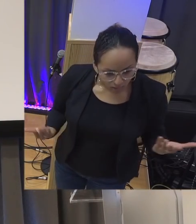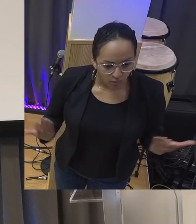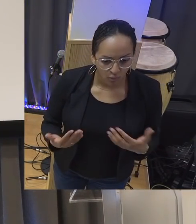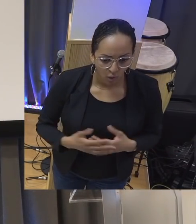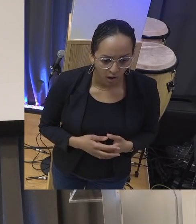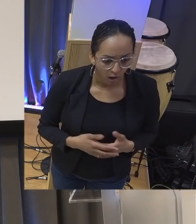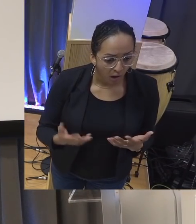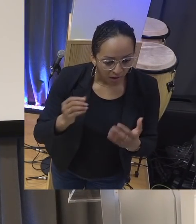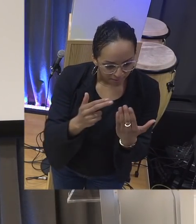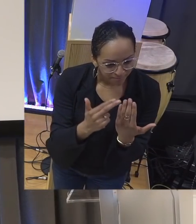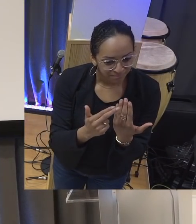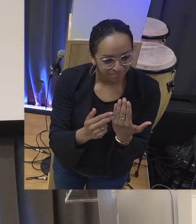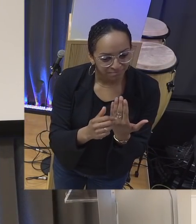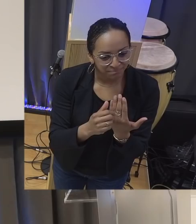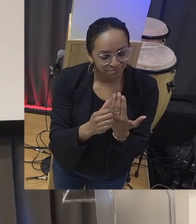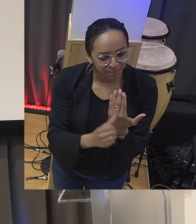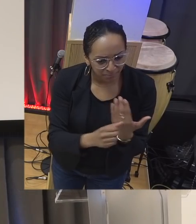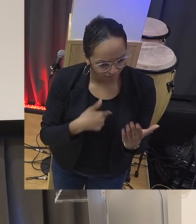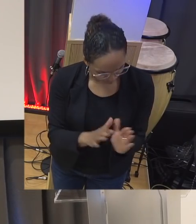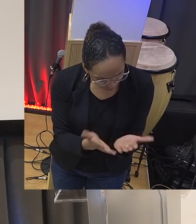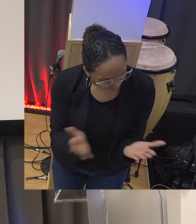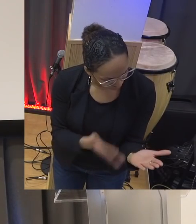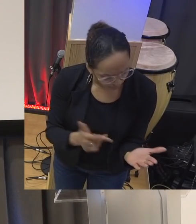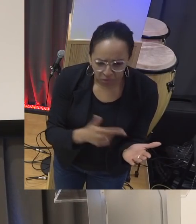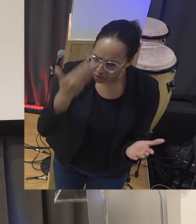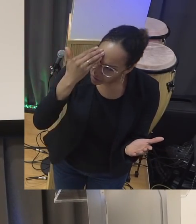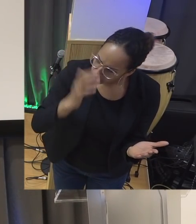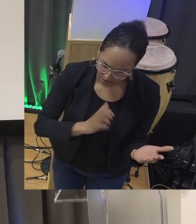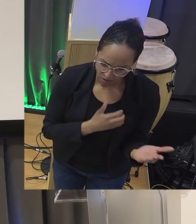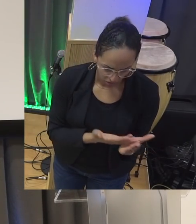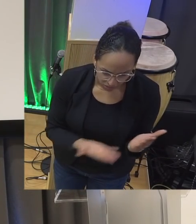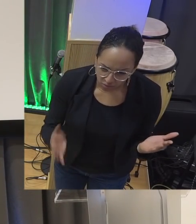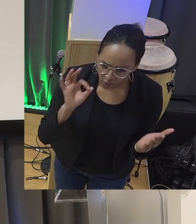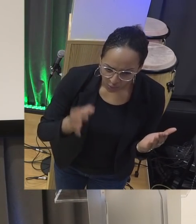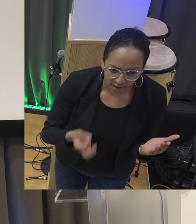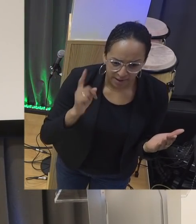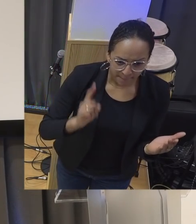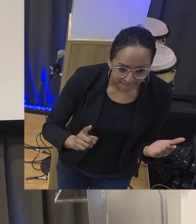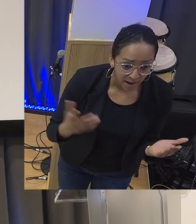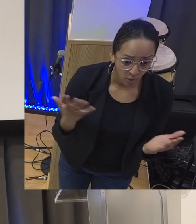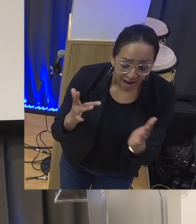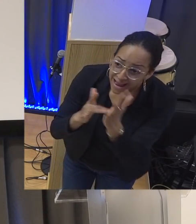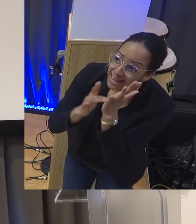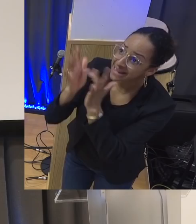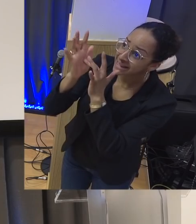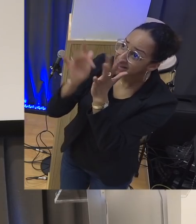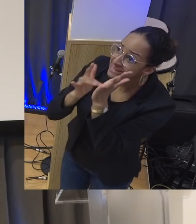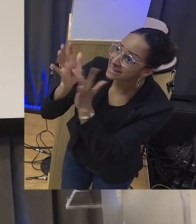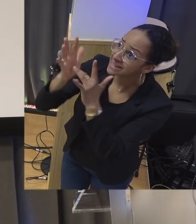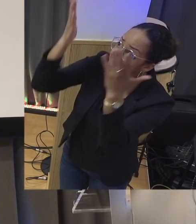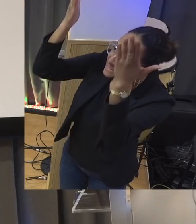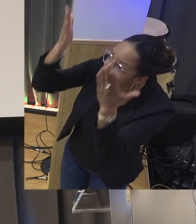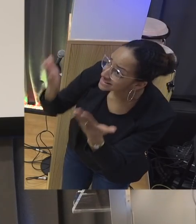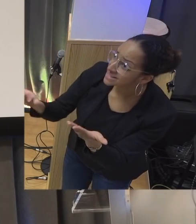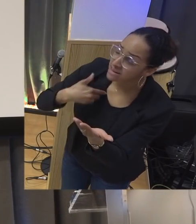de connaître la Bible par cœur, mais j'ai besoin que le caractère, surtout le caractère du Christ, grandisse